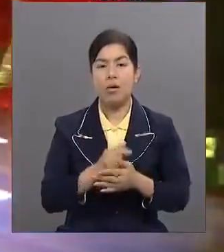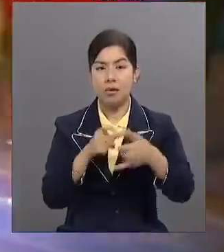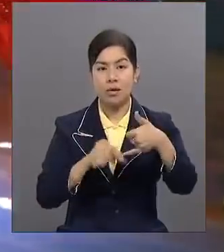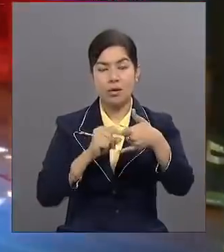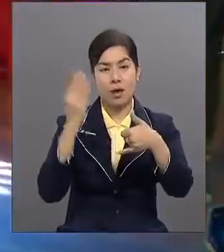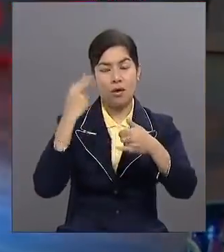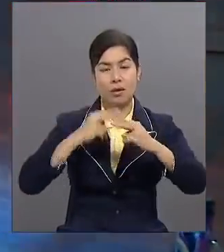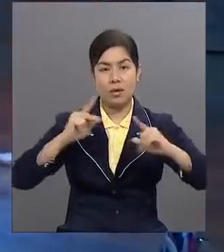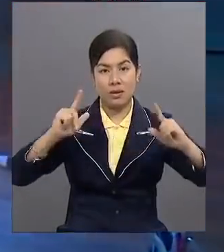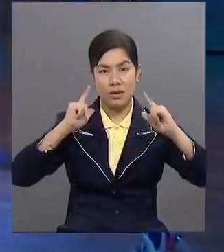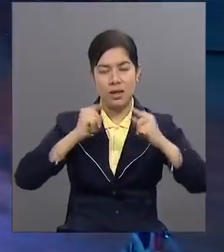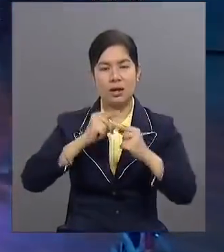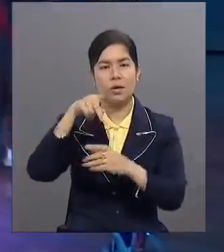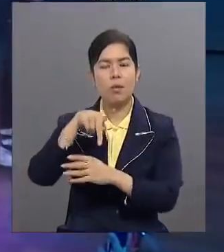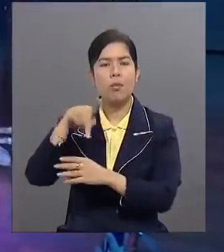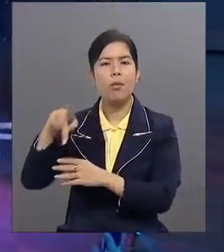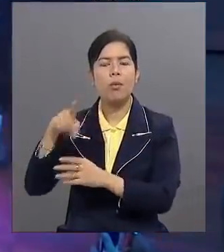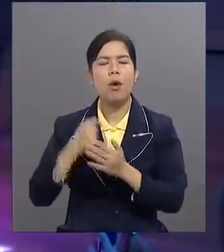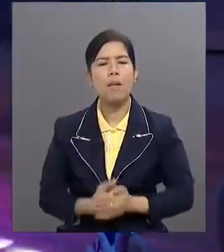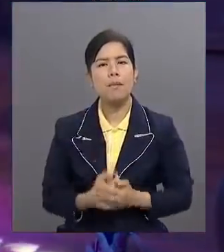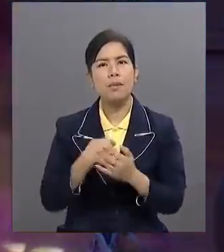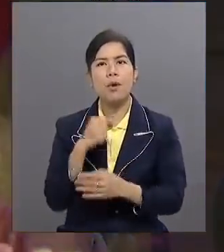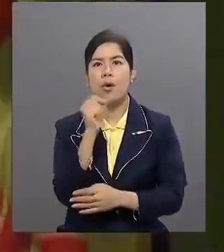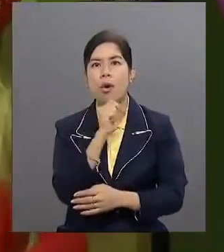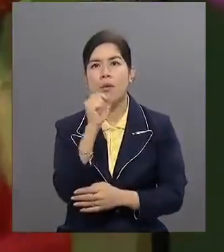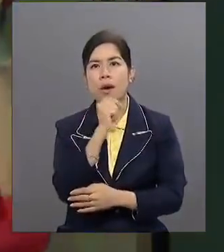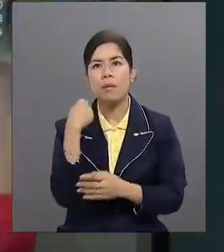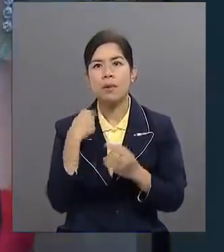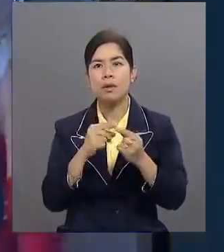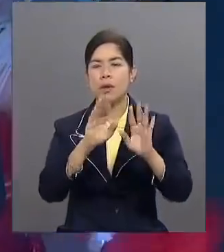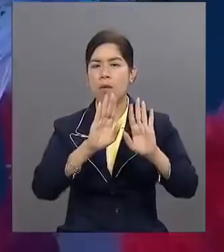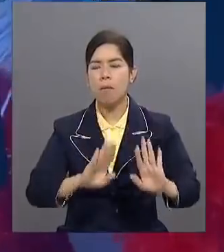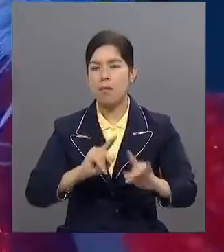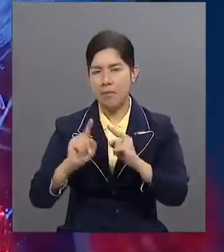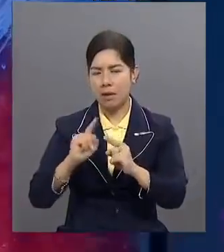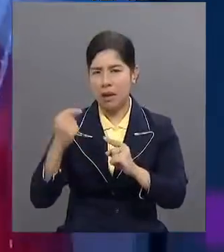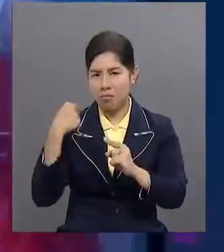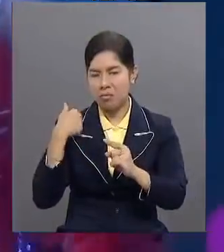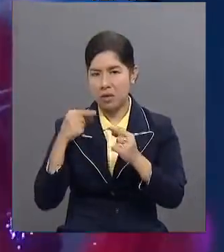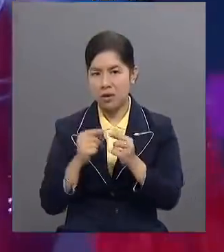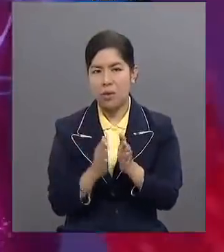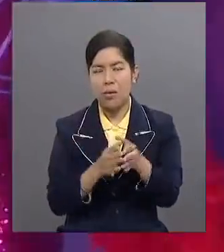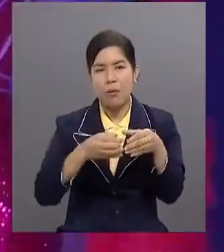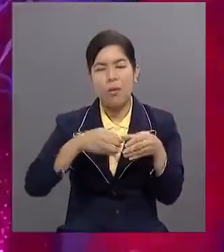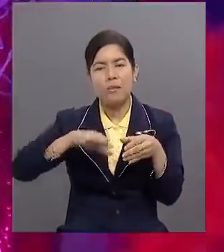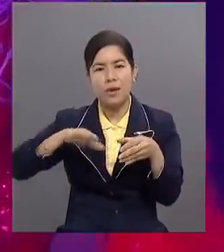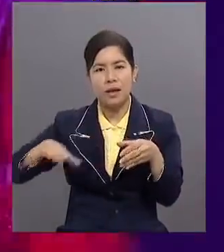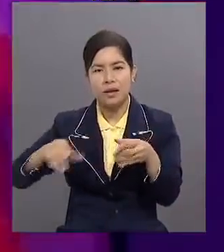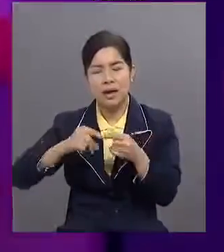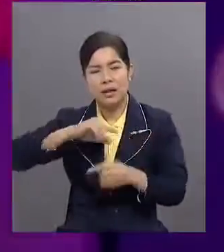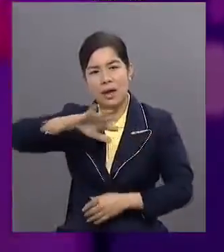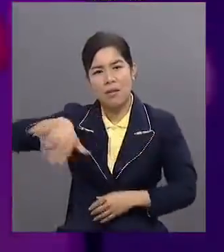วงจันทร์โชว์เพลงไทยเพราะๆทั้งลูกทุ่งลูกกรุงและพระราชนิพนธ์ร่วมกับน้องๆอีกกว่า30ค